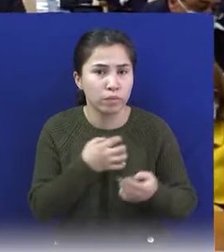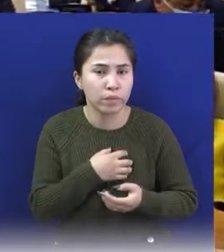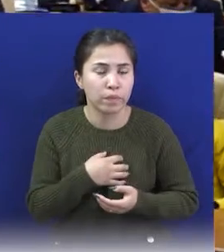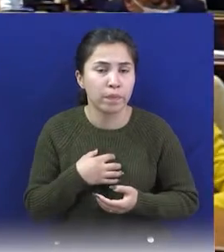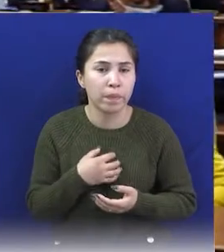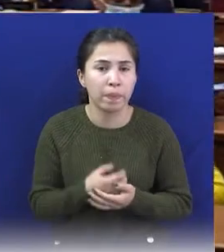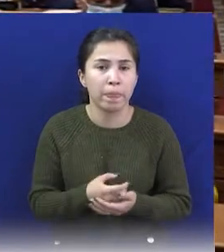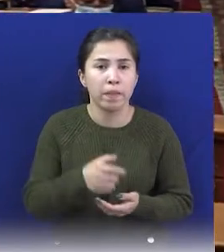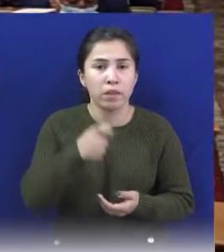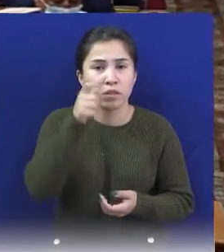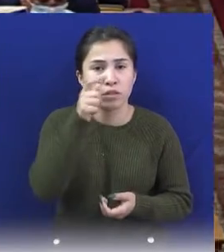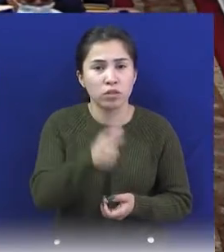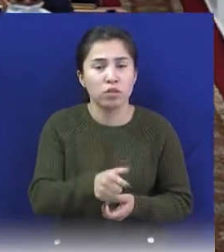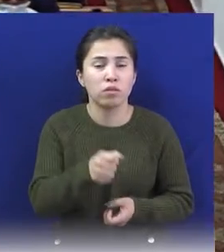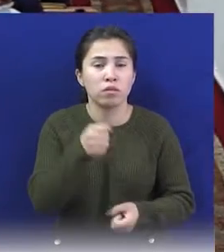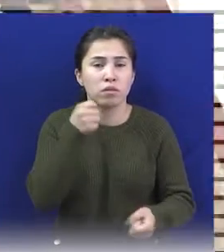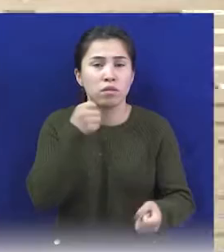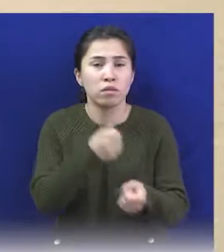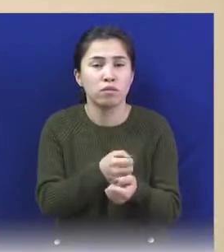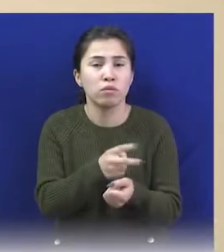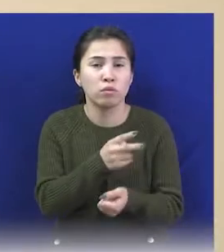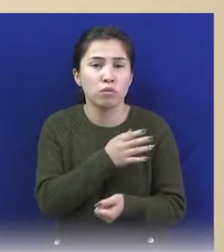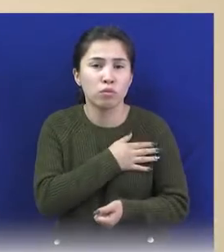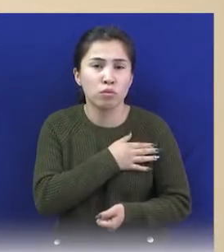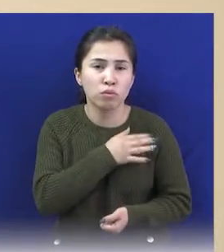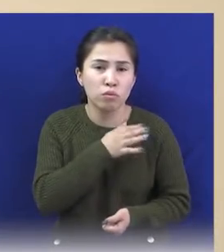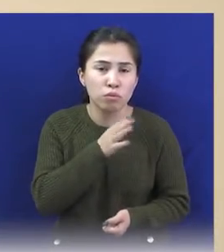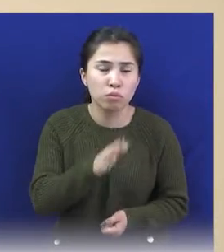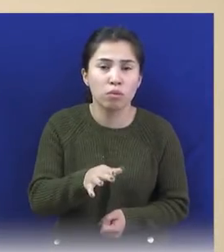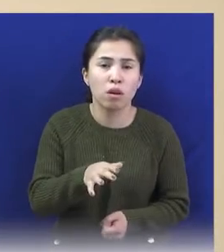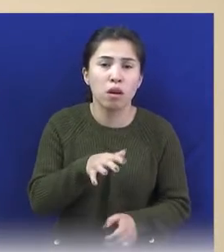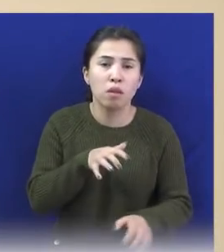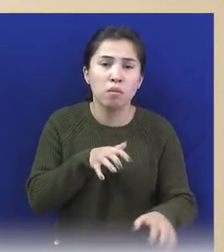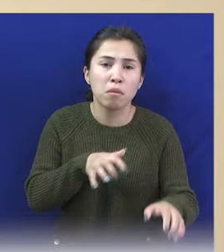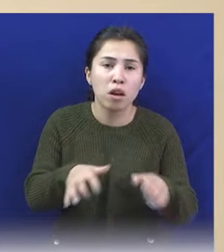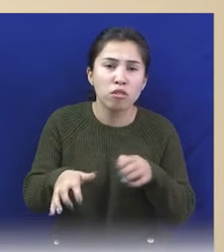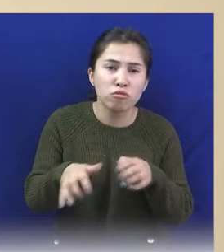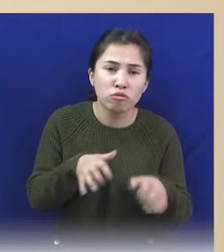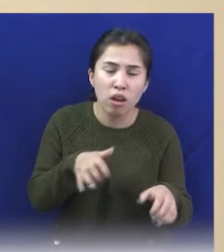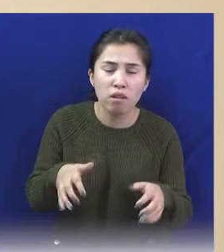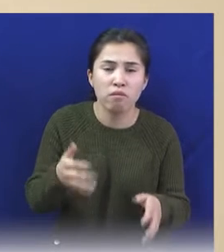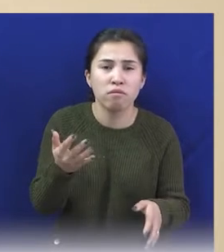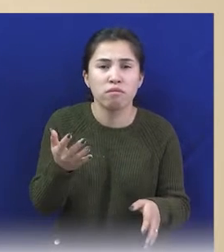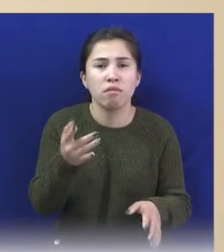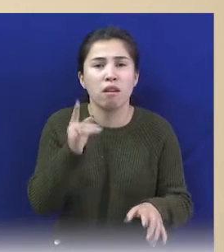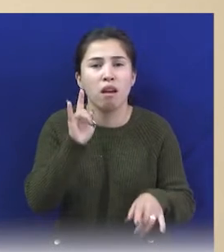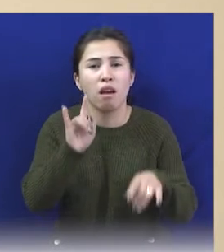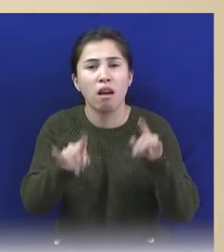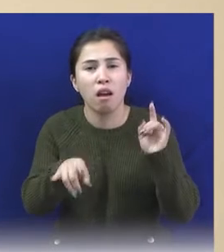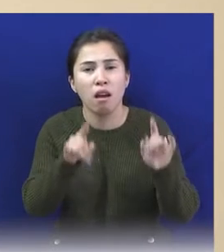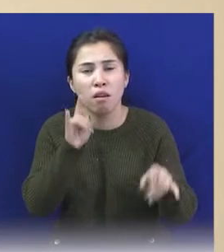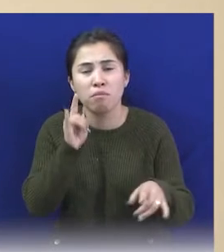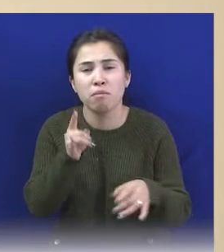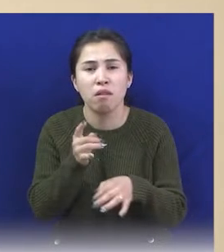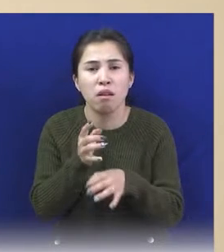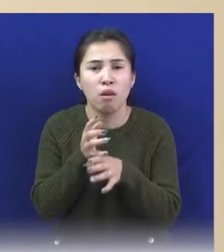освоено 145 миллионов тенге. Общий экономический рост должен составить 103,2%. Для этого